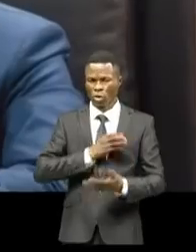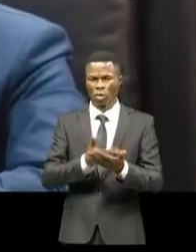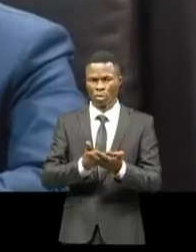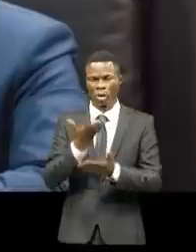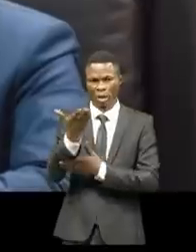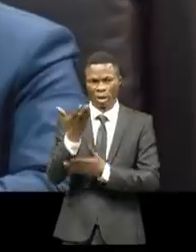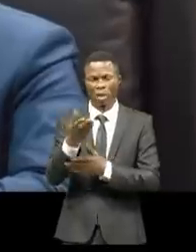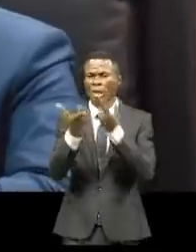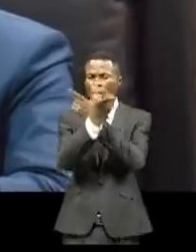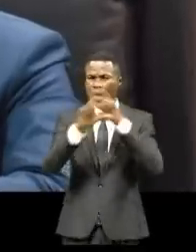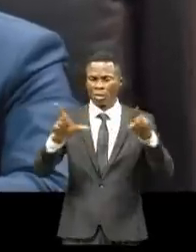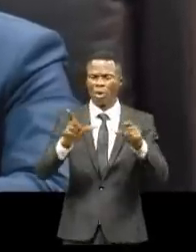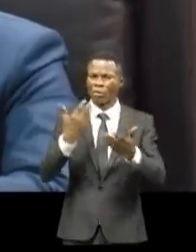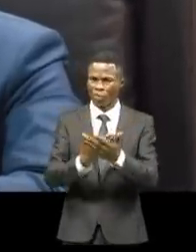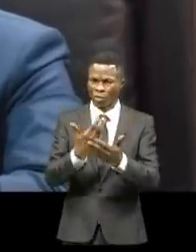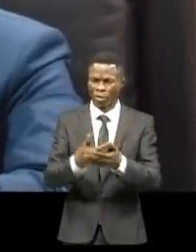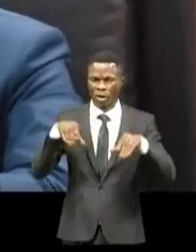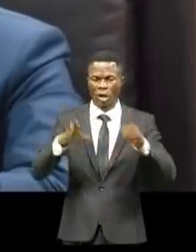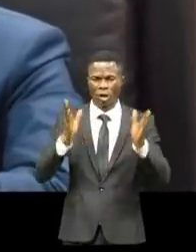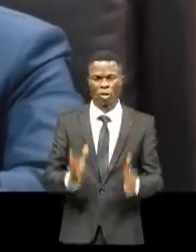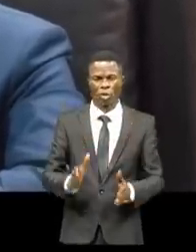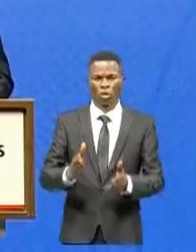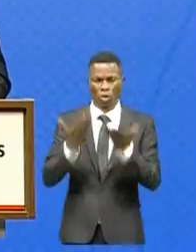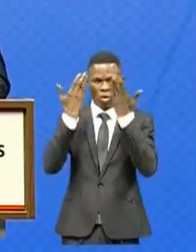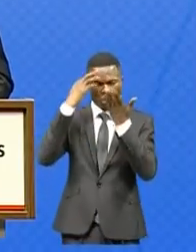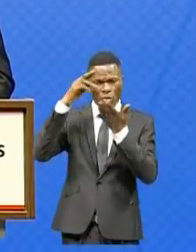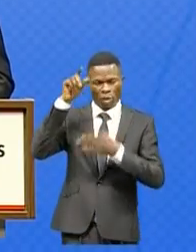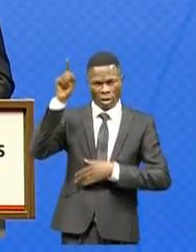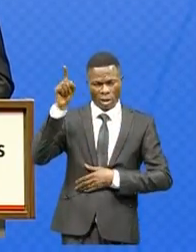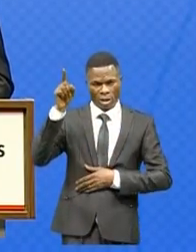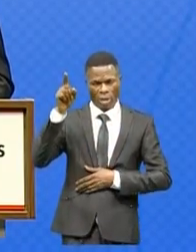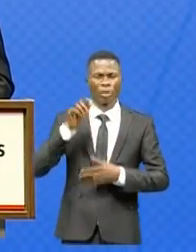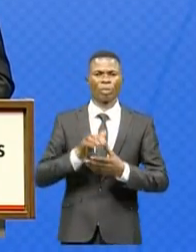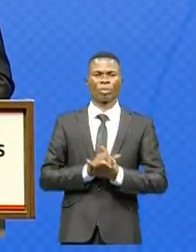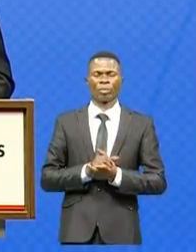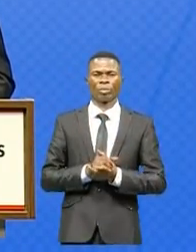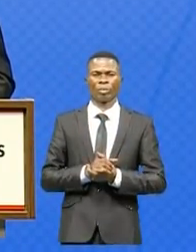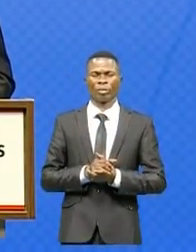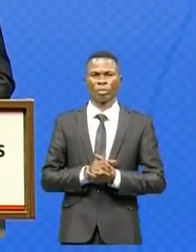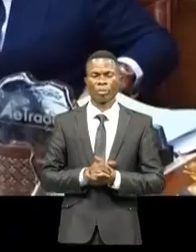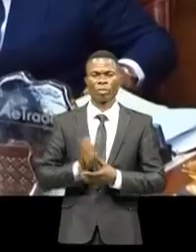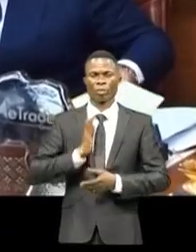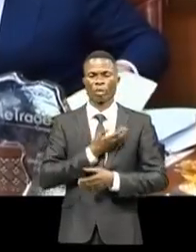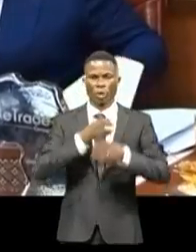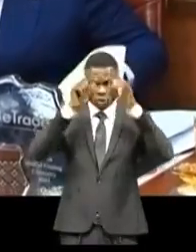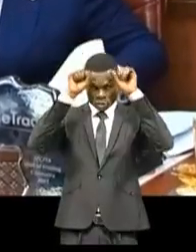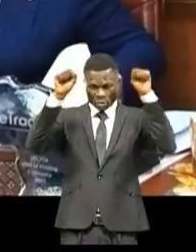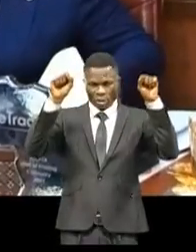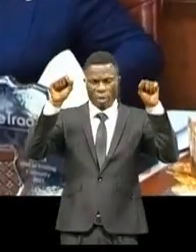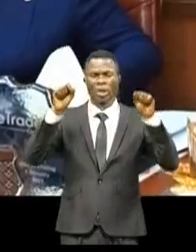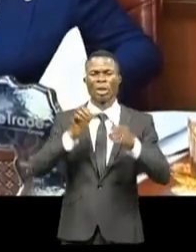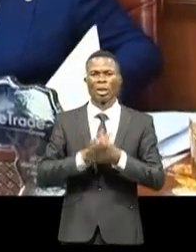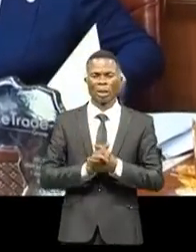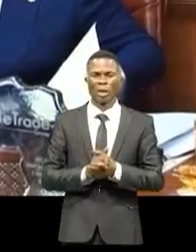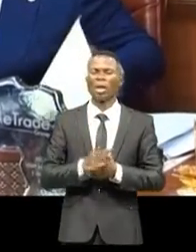exiger la libération immédiate de M. Jérôme Massoudi Ouasso. Le président de la République